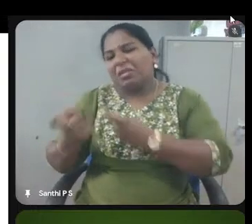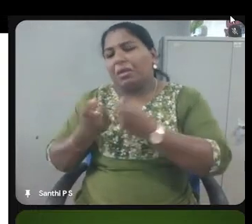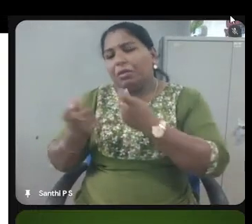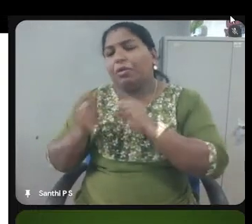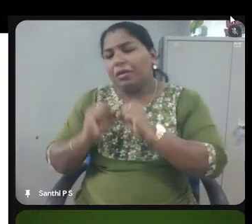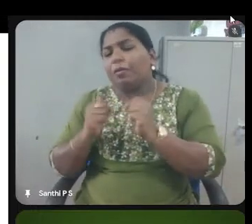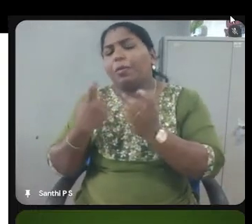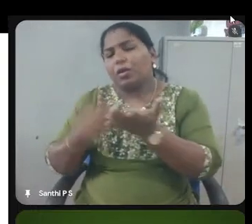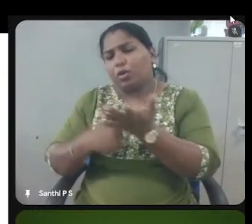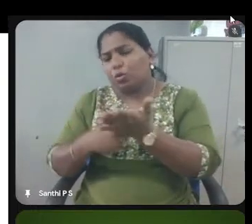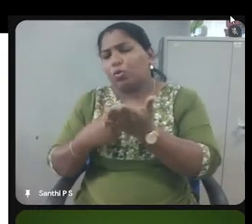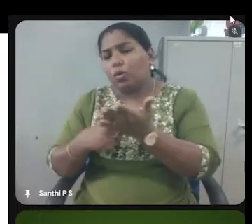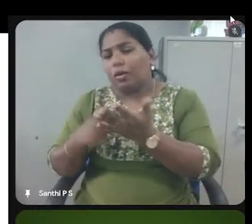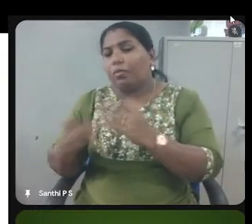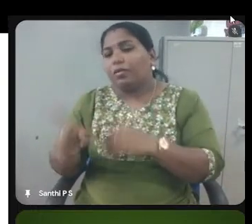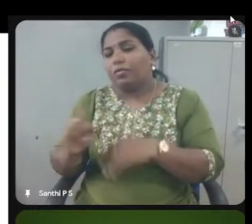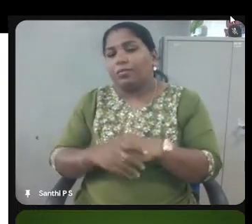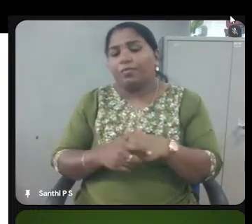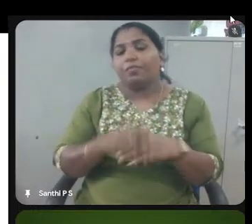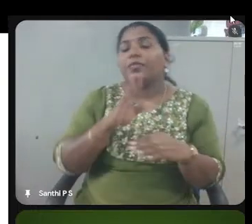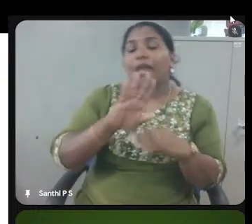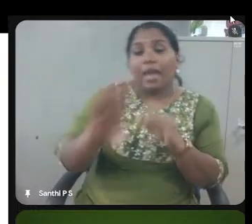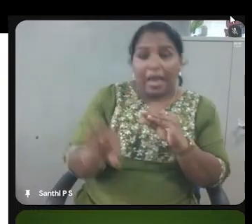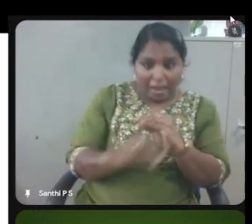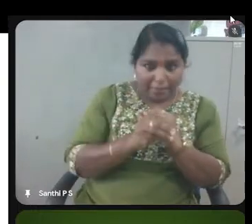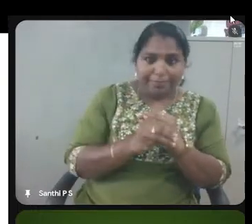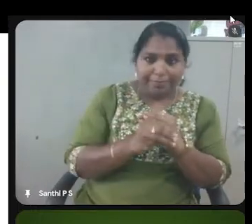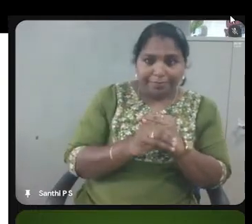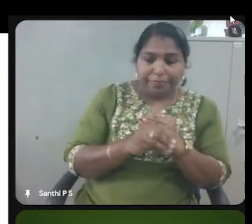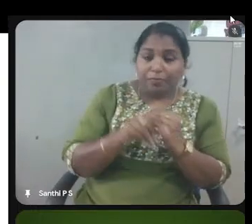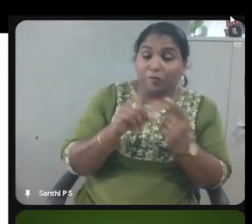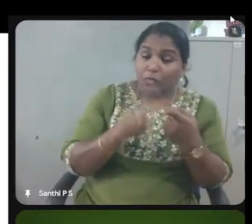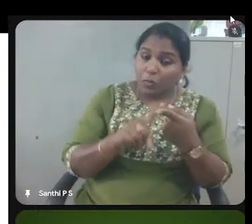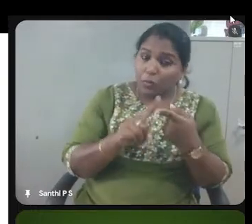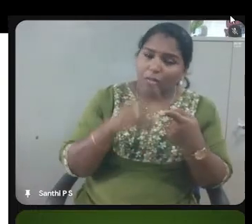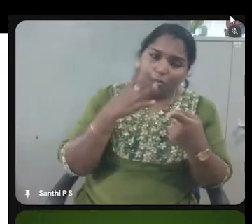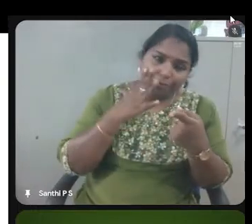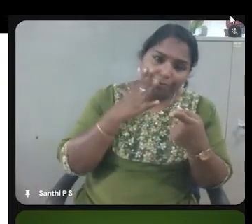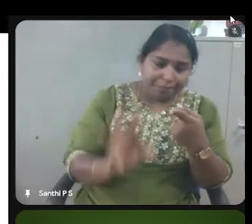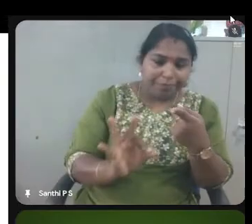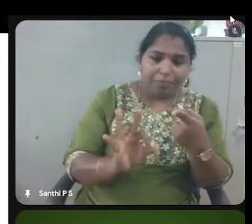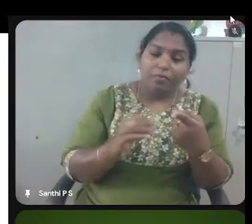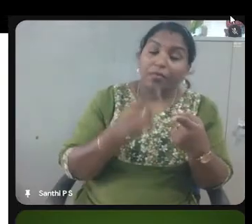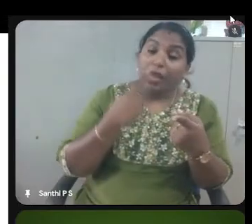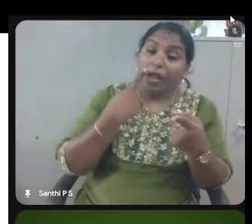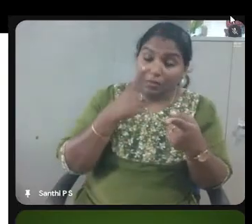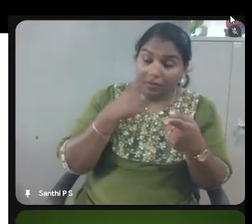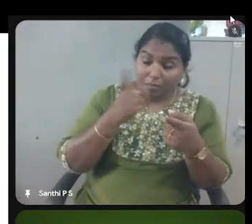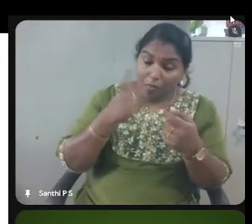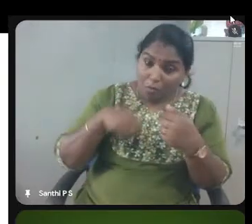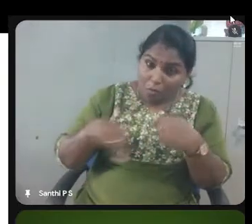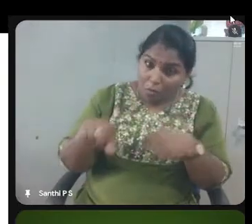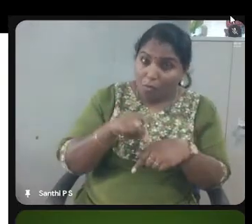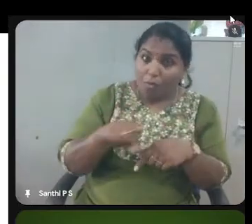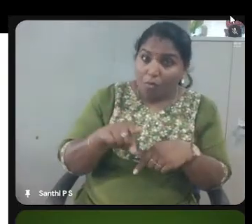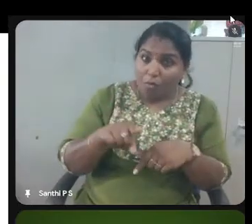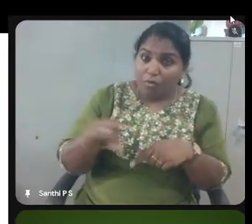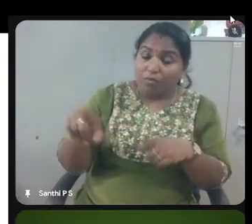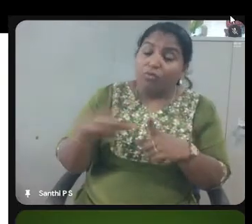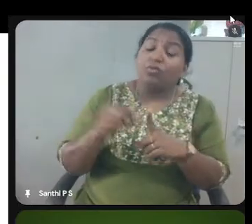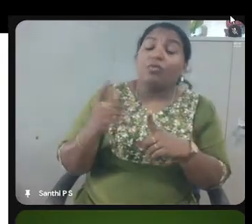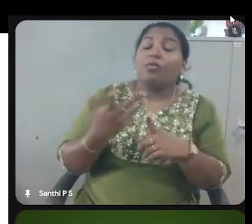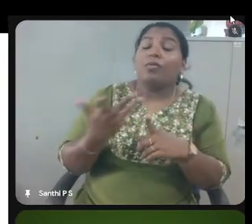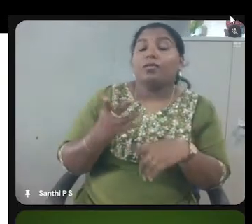ആക്ച്വലി ഞാനൊന്ന് ആഡ് ഓൺ ചെയ്യാം. ഒന്ന്, ഏറ്റവും അത്യാവശ്യം പേരൻസ് ആയ ആൾക്കാര് നിങ്ങൾ എന്ത്